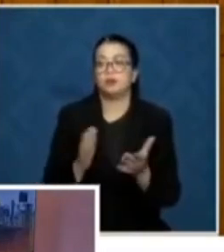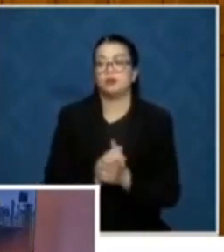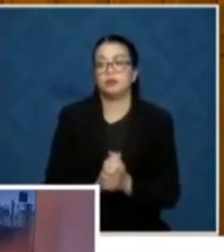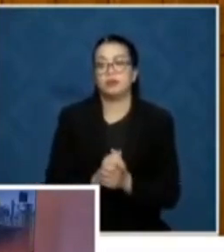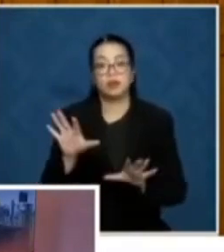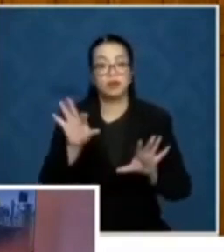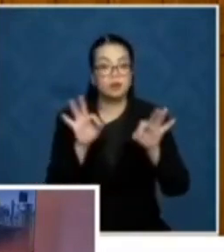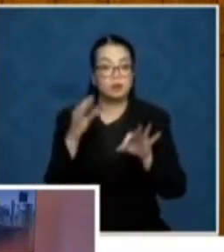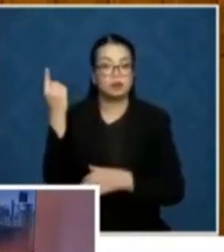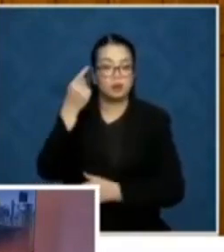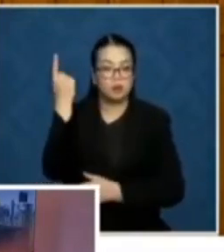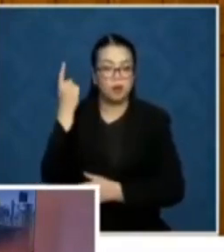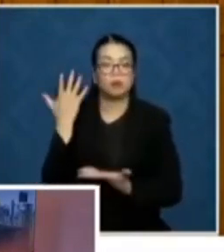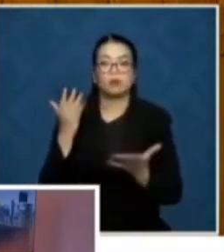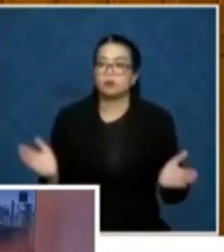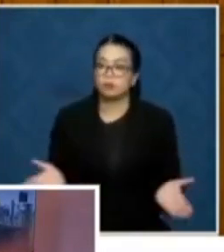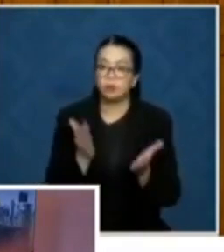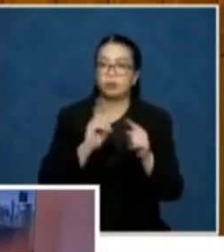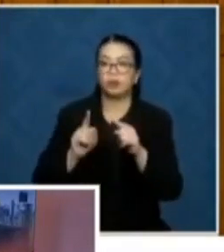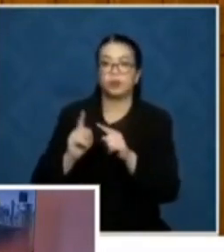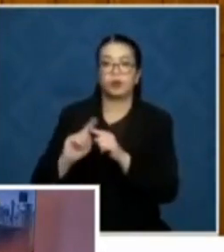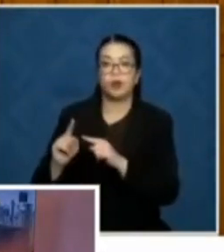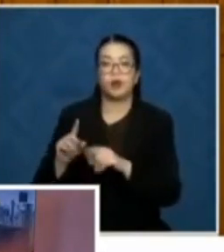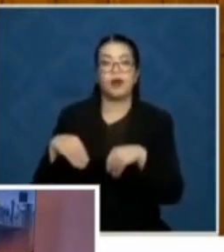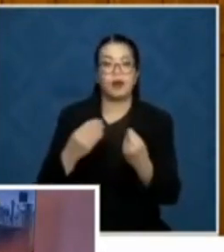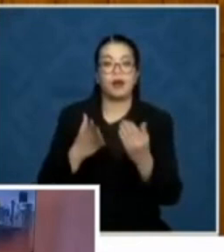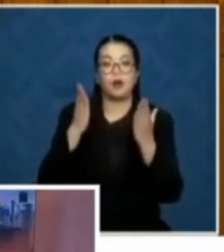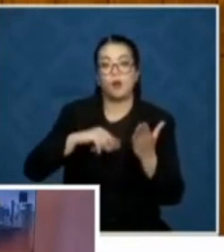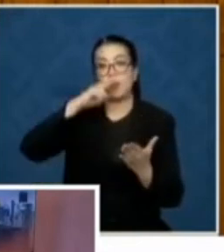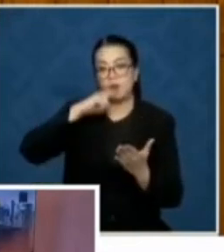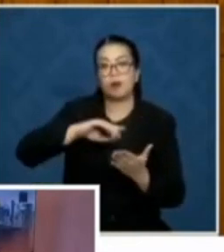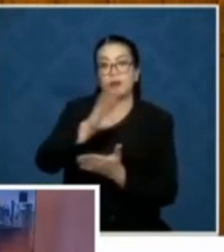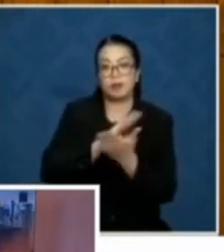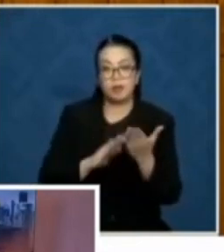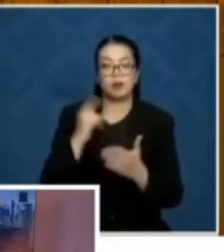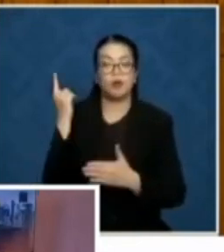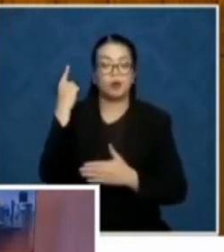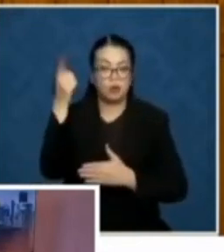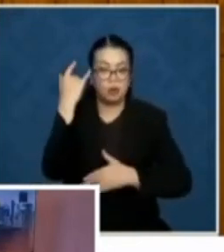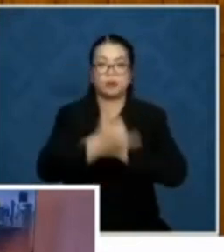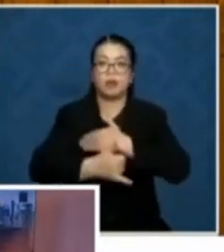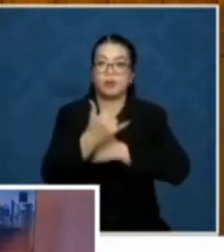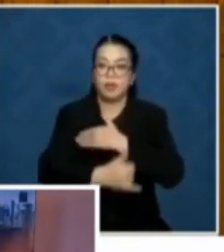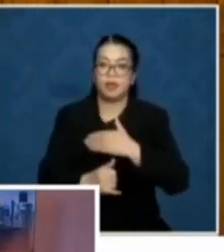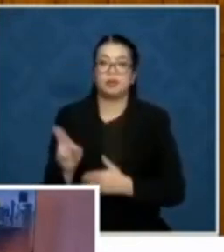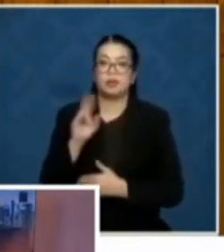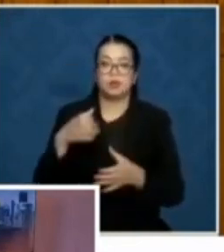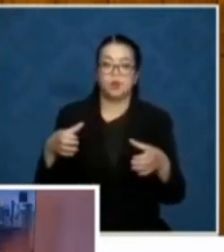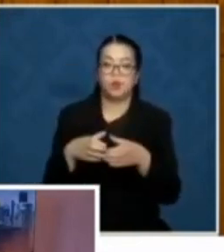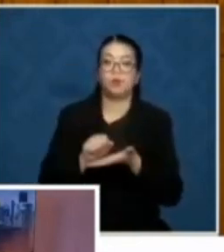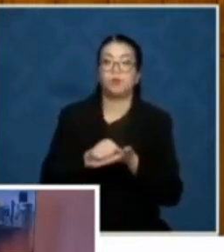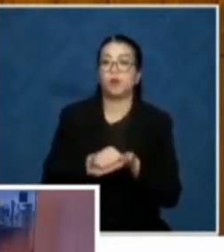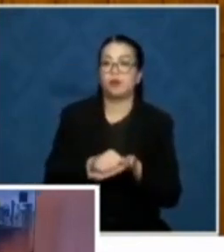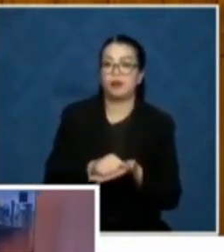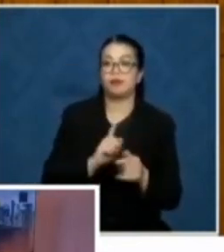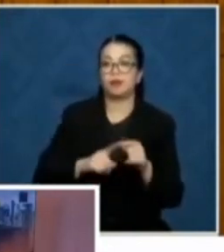บราชการด้วยแผนยุทธศาสตร์แผนปฏิรูป อยู่แล้วนี่คือการเปลี่ยนแปลงเชิงโครงสร้างการเปลี่ยนแปลงโครงสร้างในยักษ์ของมันคือว่าอย่าไปมองที่ตัวค